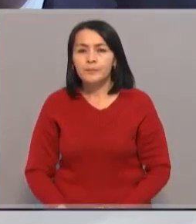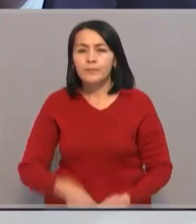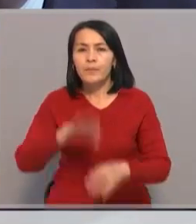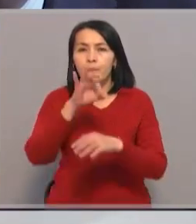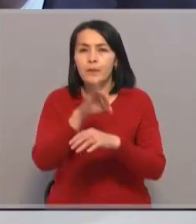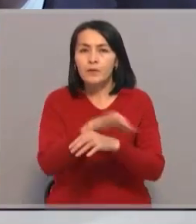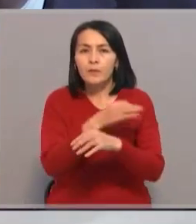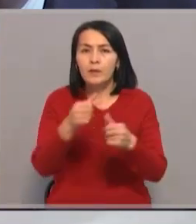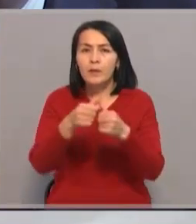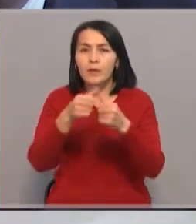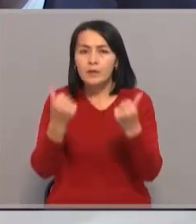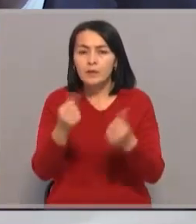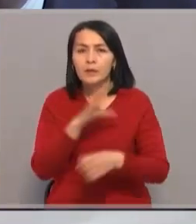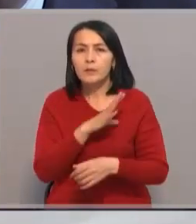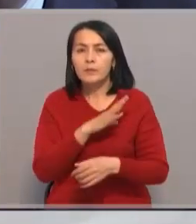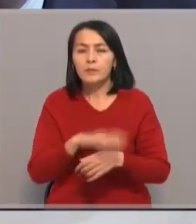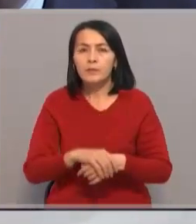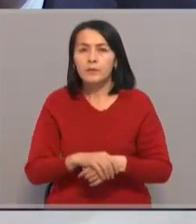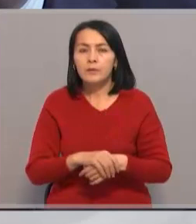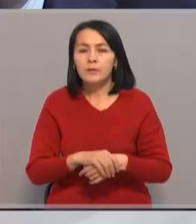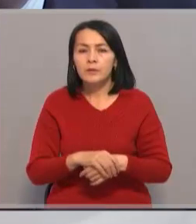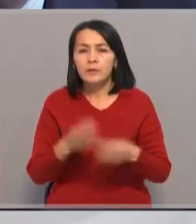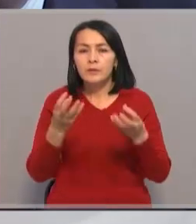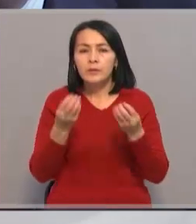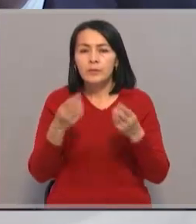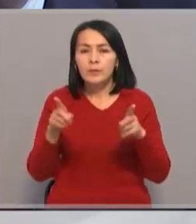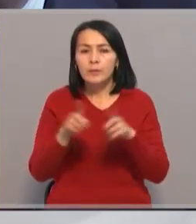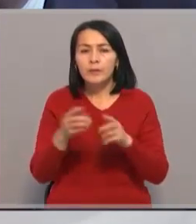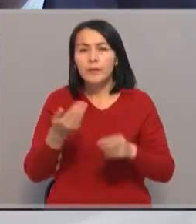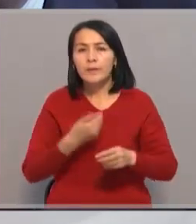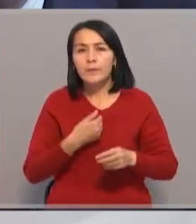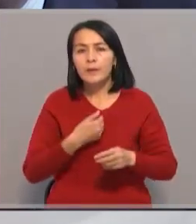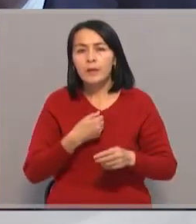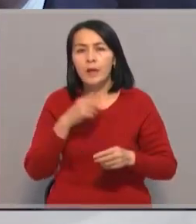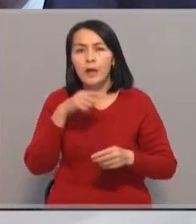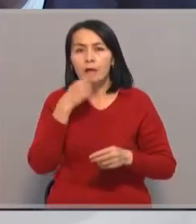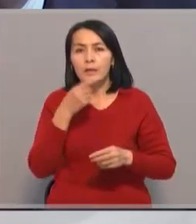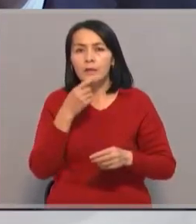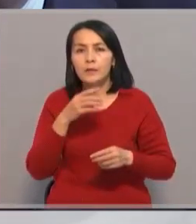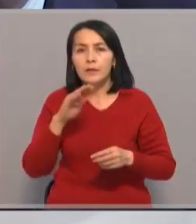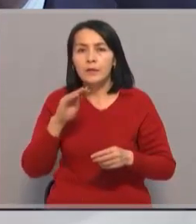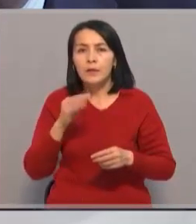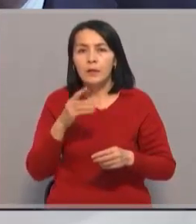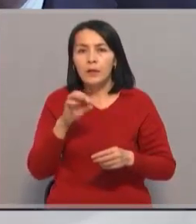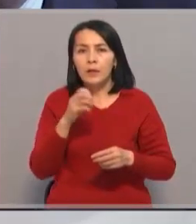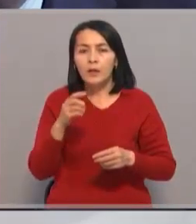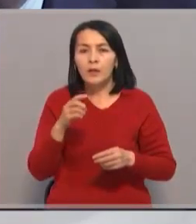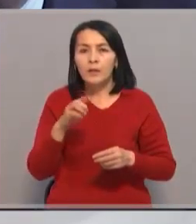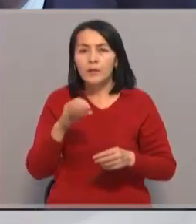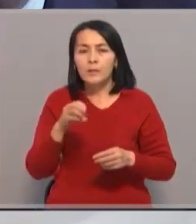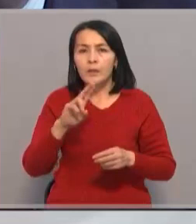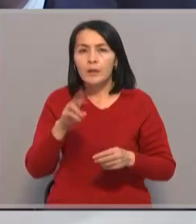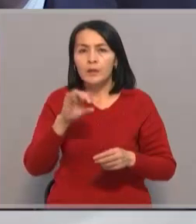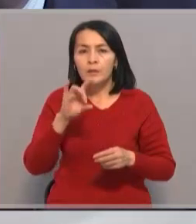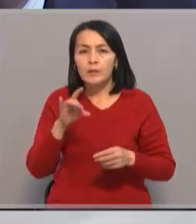Жұбайлары арыз беріп ажырасып жатты. Сонымен қатар мен сіздерге айтайын, Жамбыл Тайжумаев Қайрат Рысқұлбекпен бірге